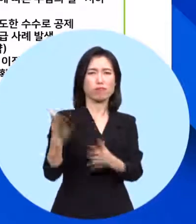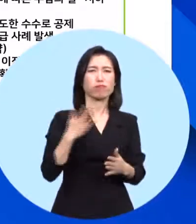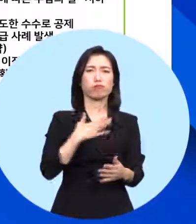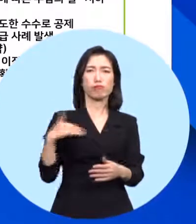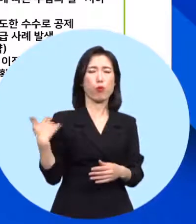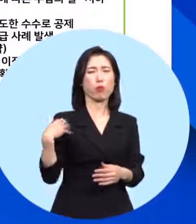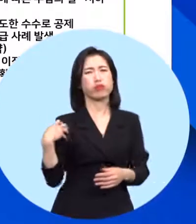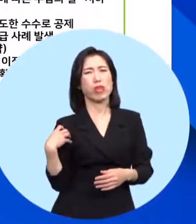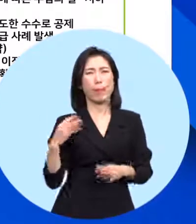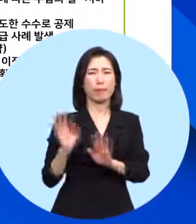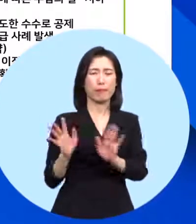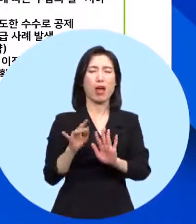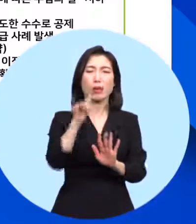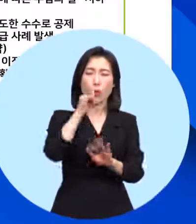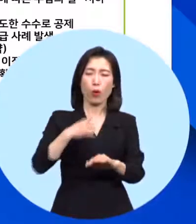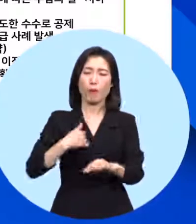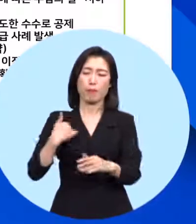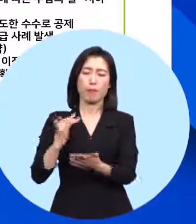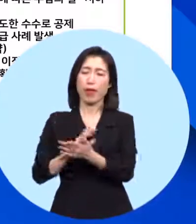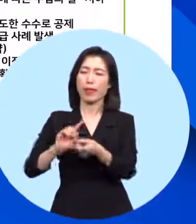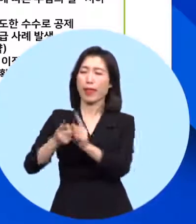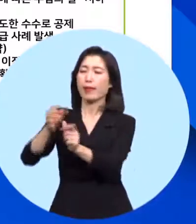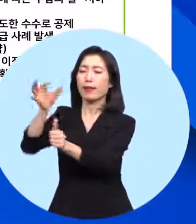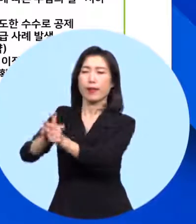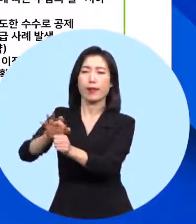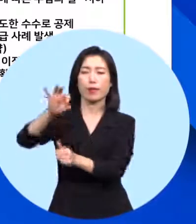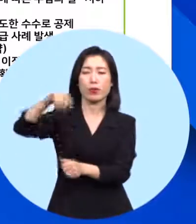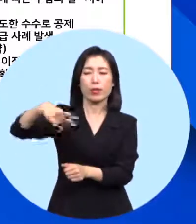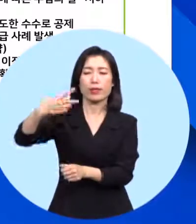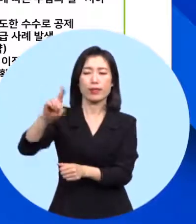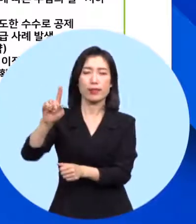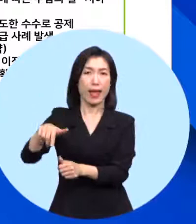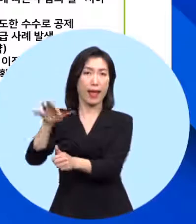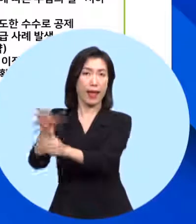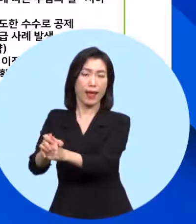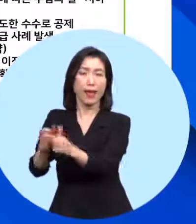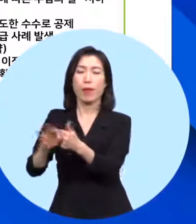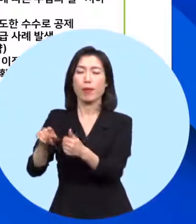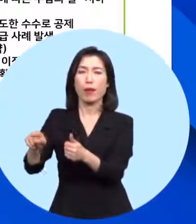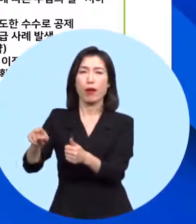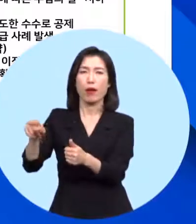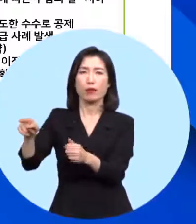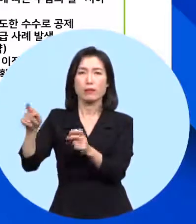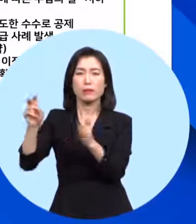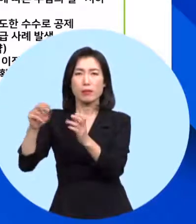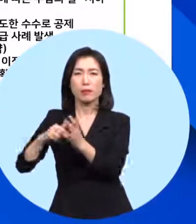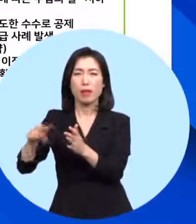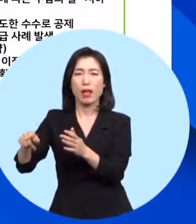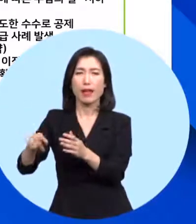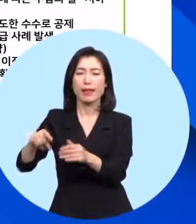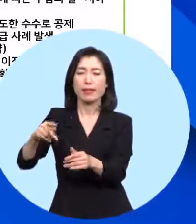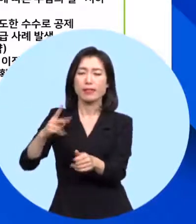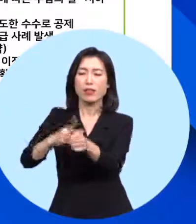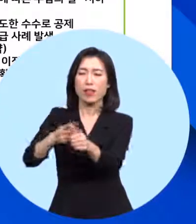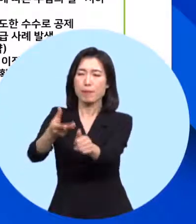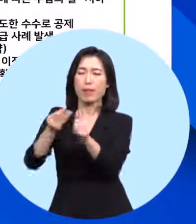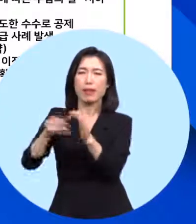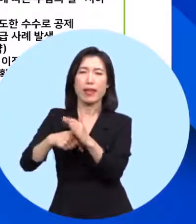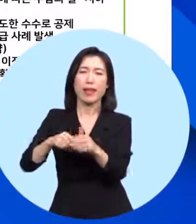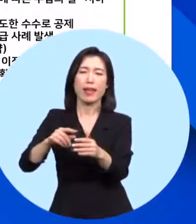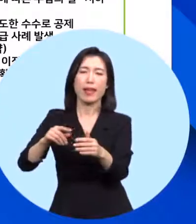상황이었고 외부에 위탁할 경우에는 위탁업체에서 강사의 강사료를 20% 내지